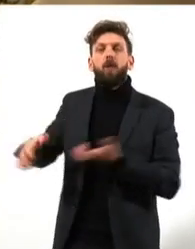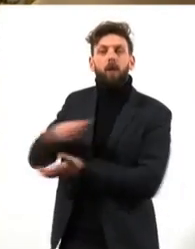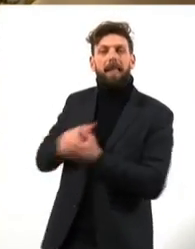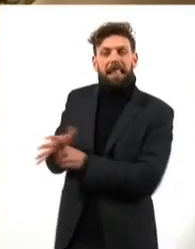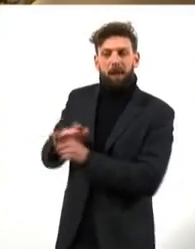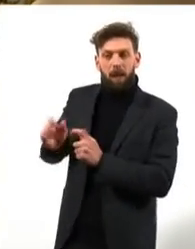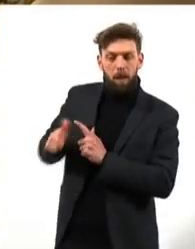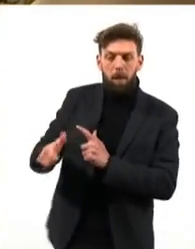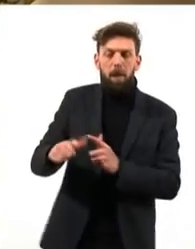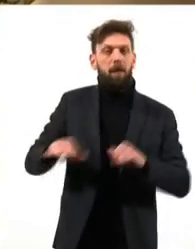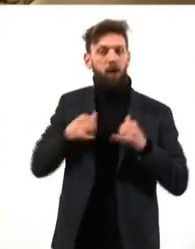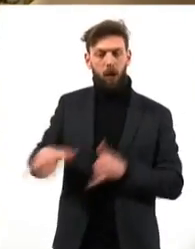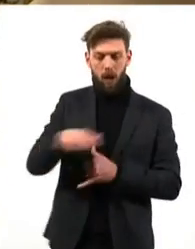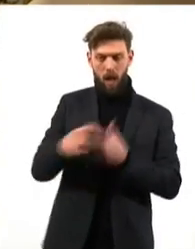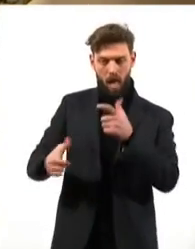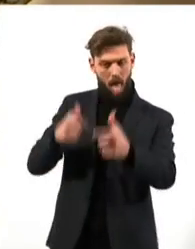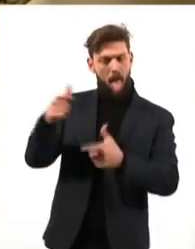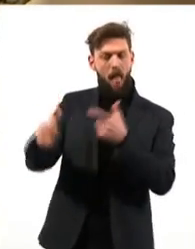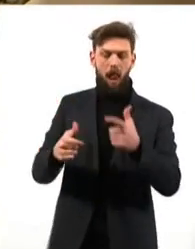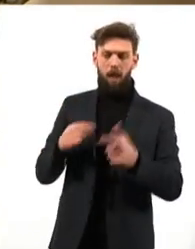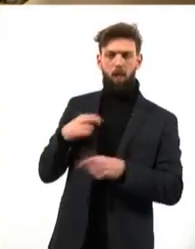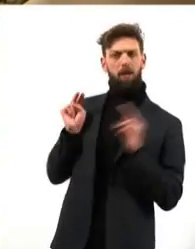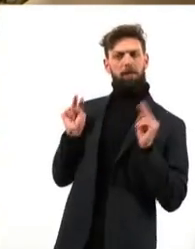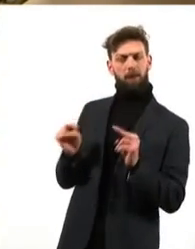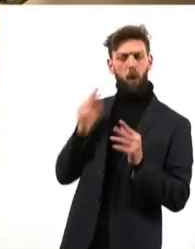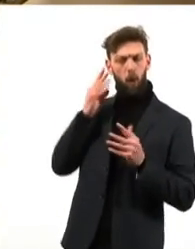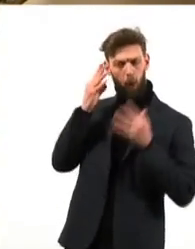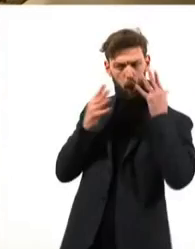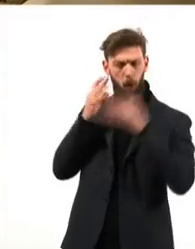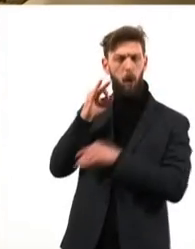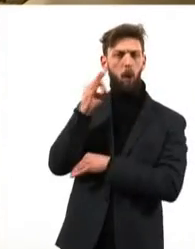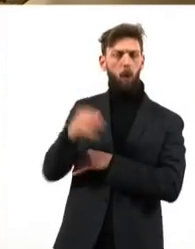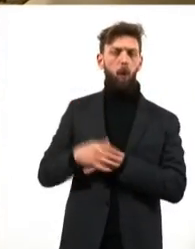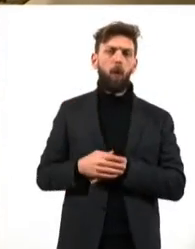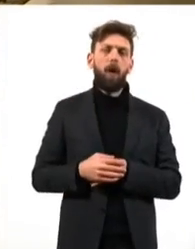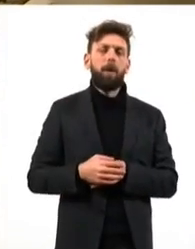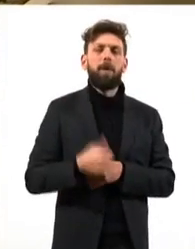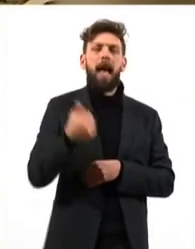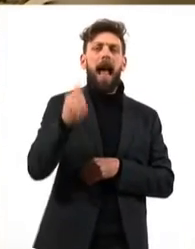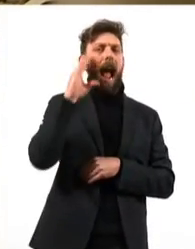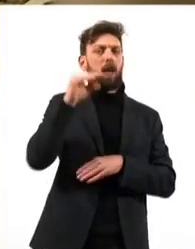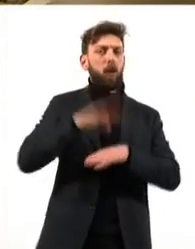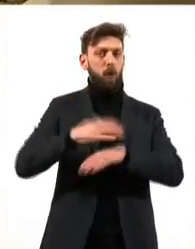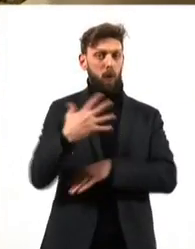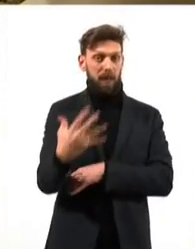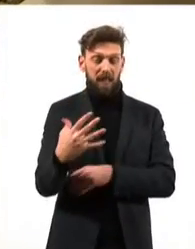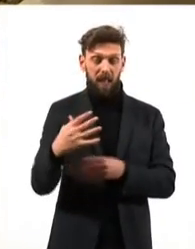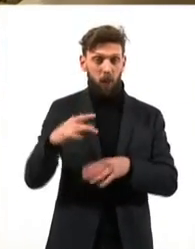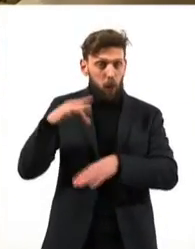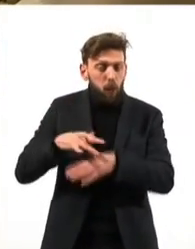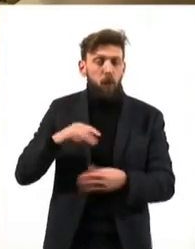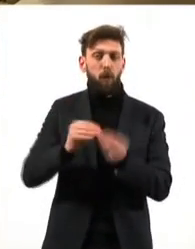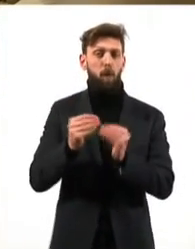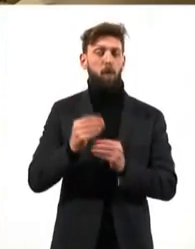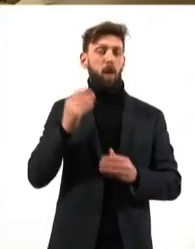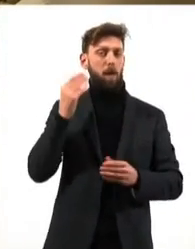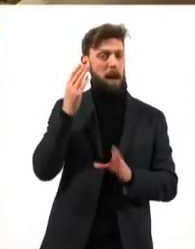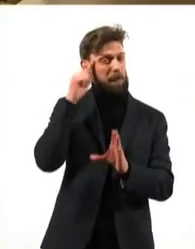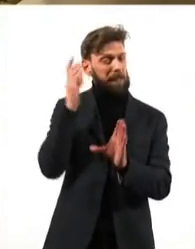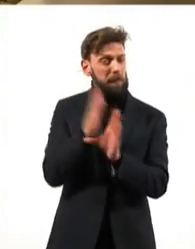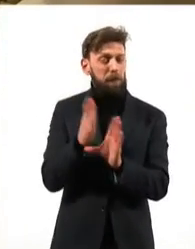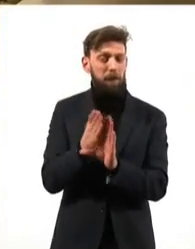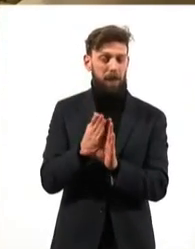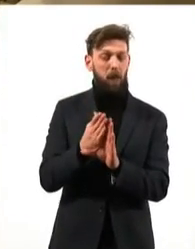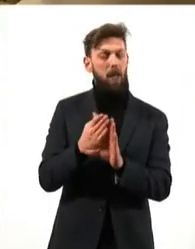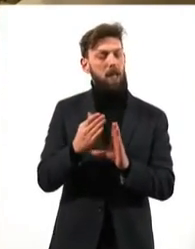des chiffres, je voyais un étudiant sur cinq qui a des problèmes psychologiques. Moi, je suis très inquiet par les derniers chiffres